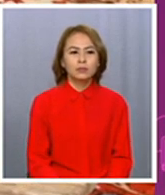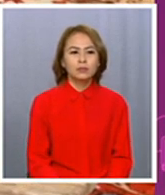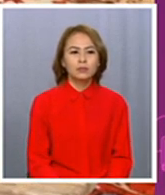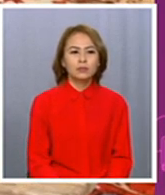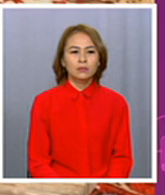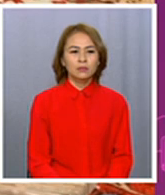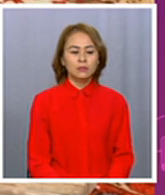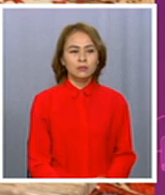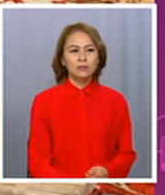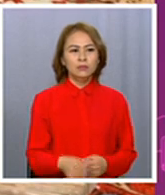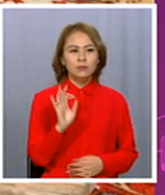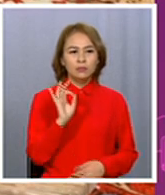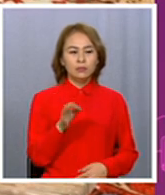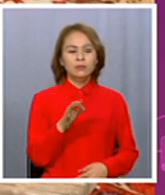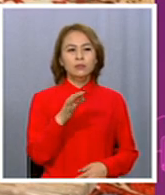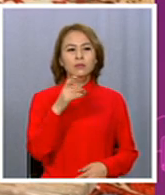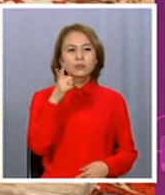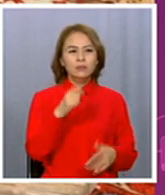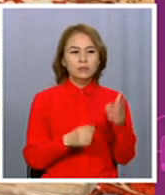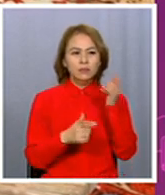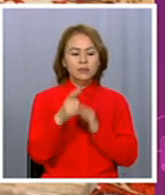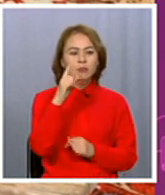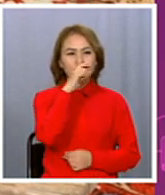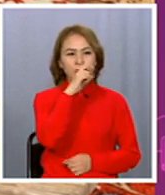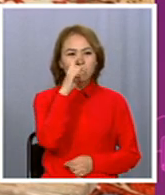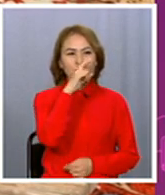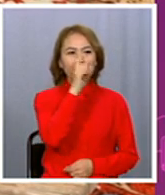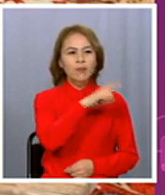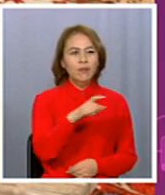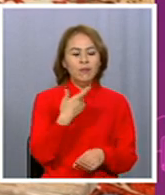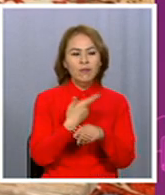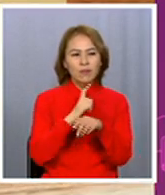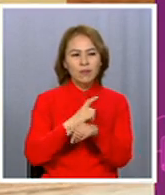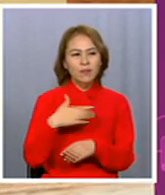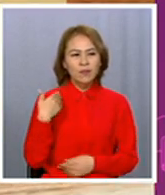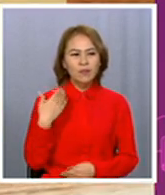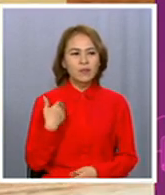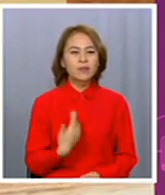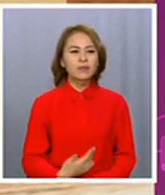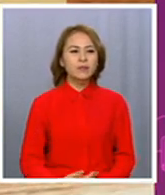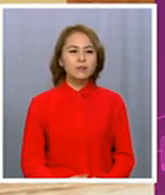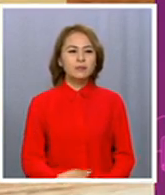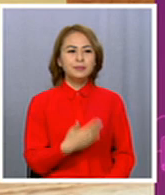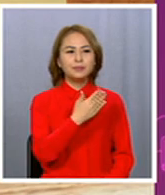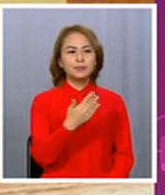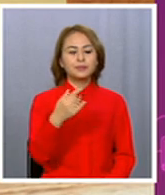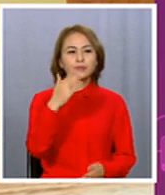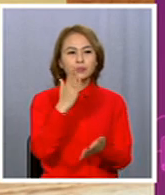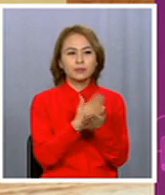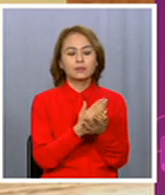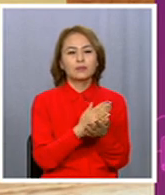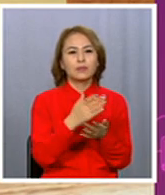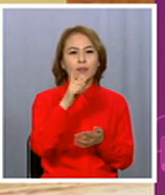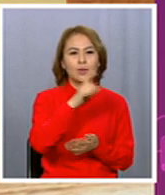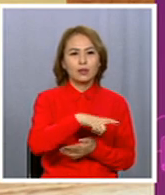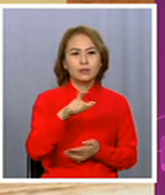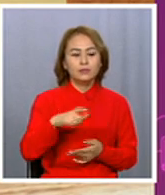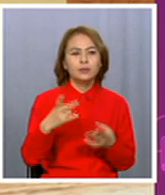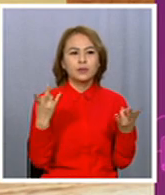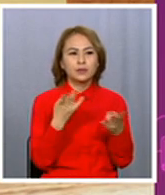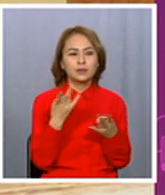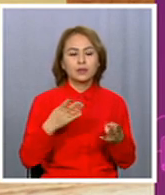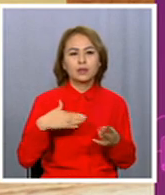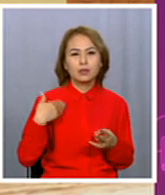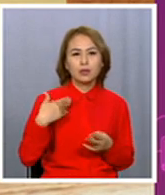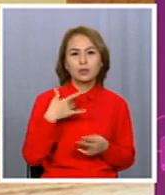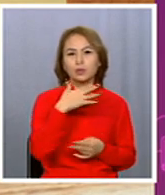Дұрыс, бала. Сүтті, айранды адамға өте пайдалы. Олардың құрамында адамға қажетті дәрумендер